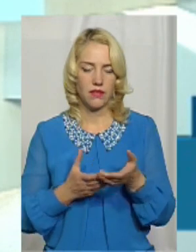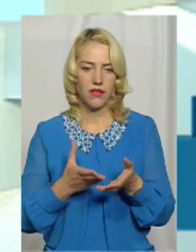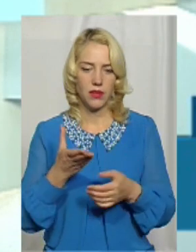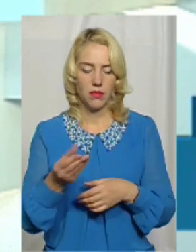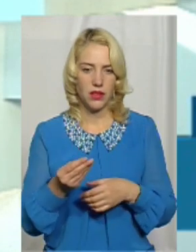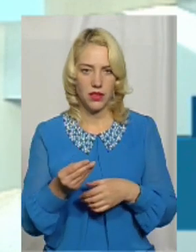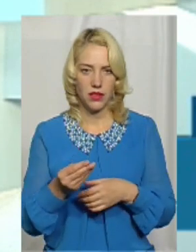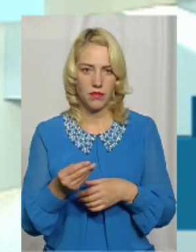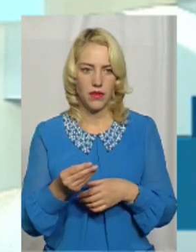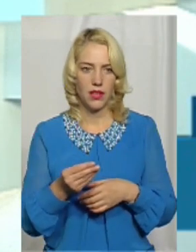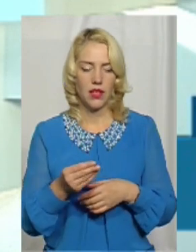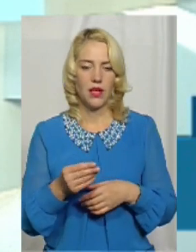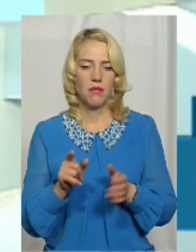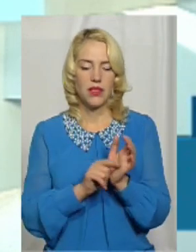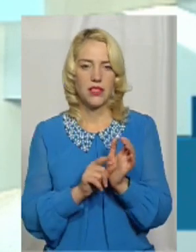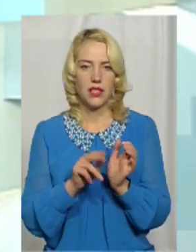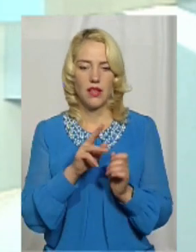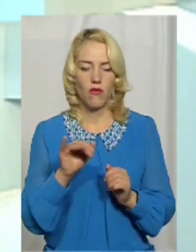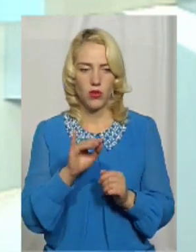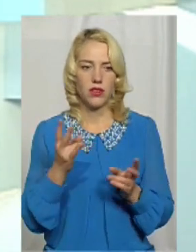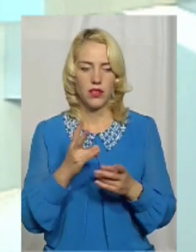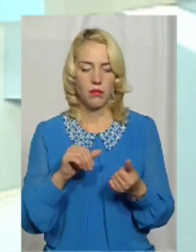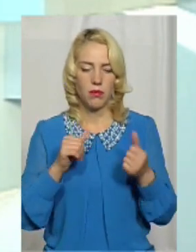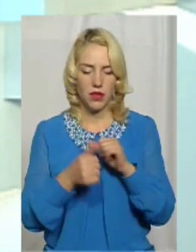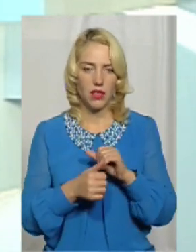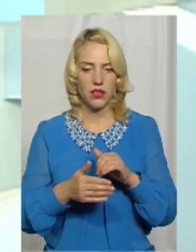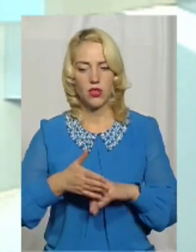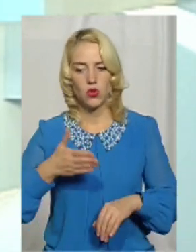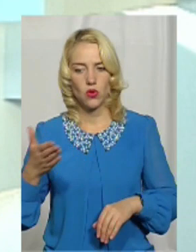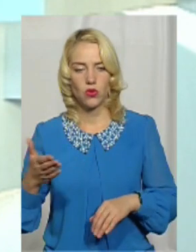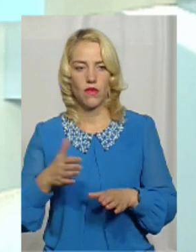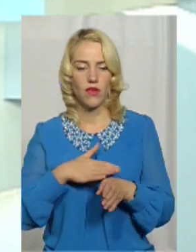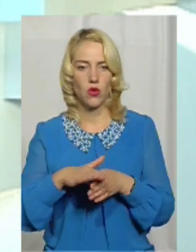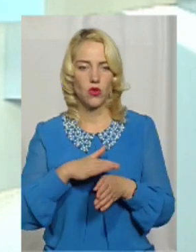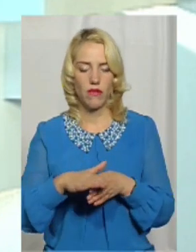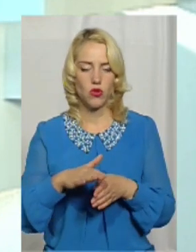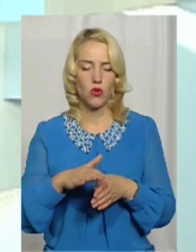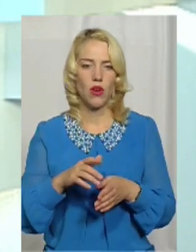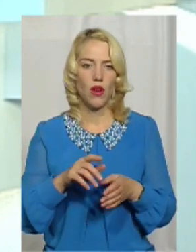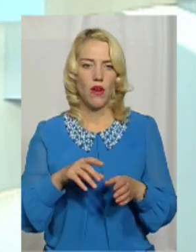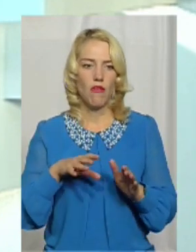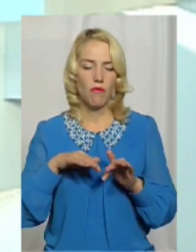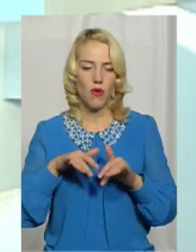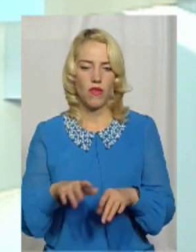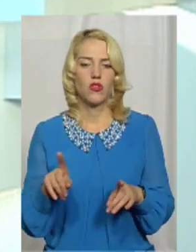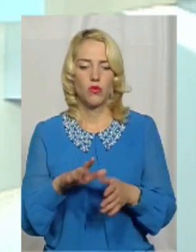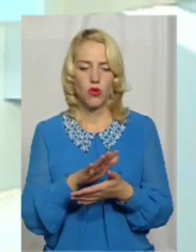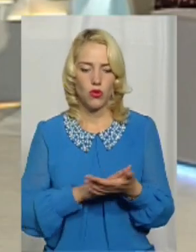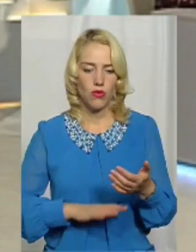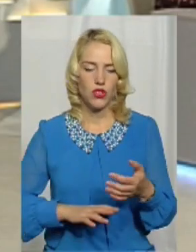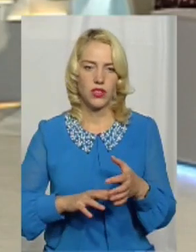виплати безпосередньо від пенсійного фонду. Потрібно міняти сторону виконавчого провадження, щоб продовжити стягнення цієї